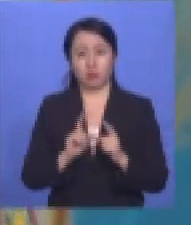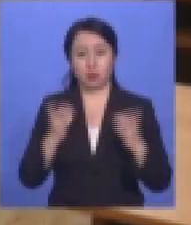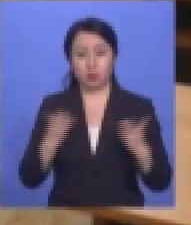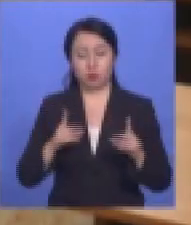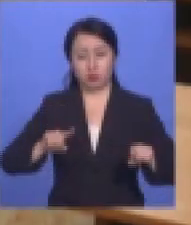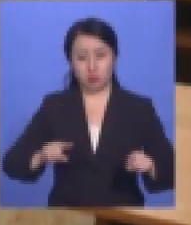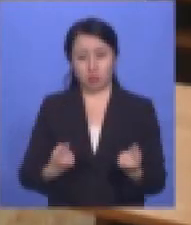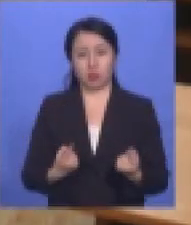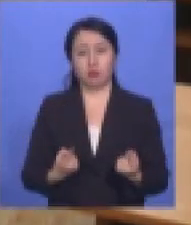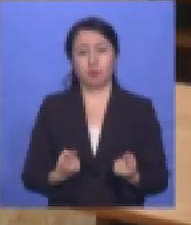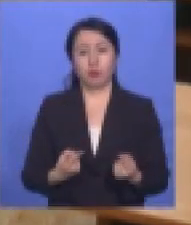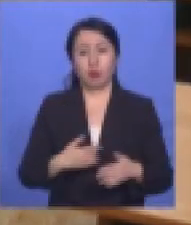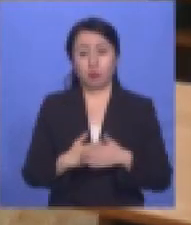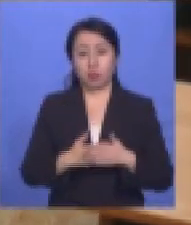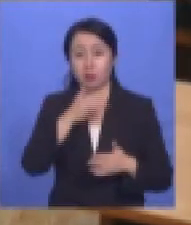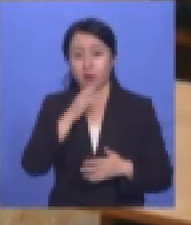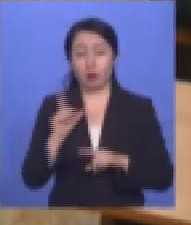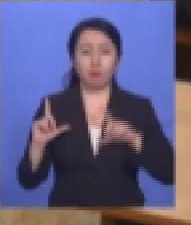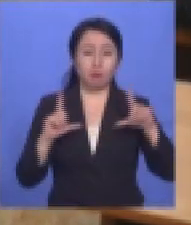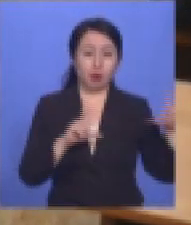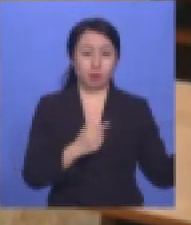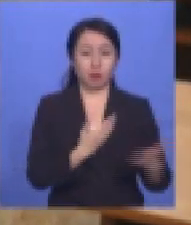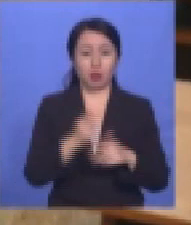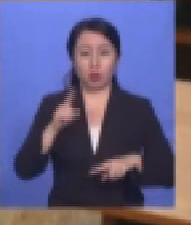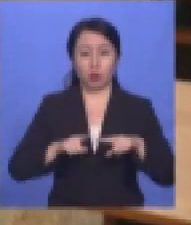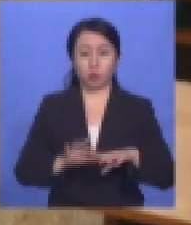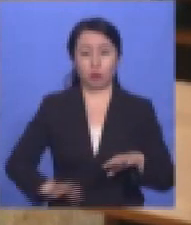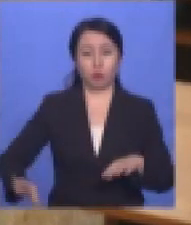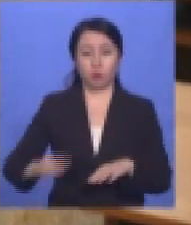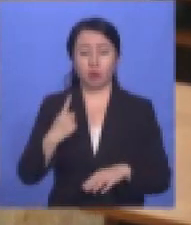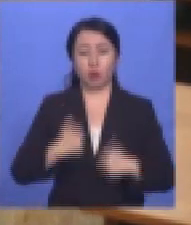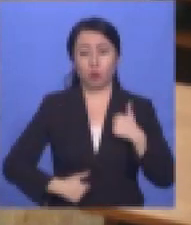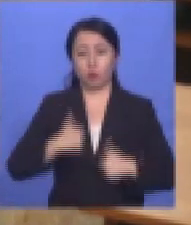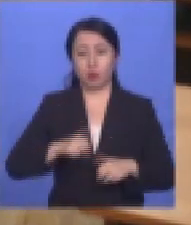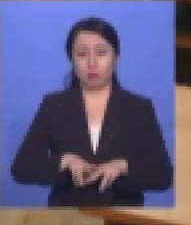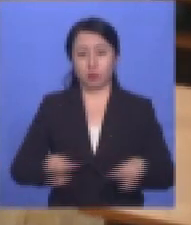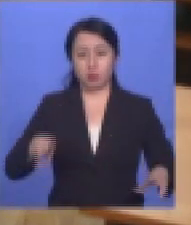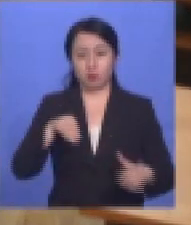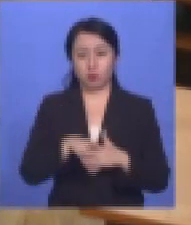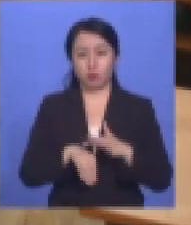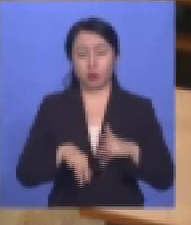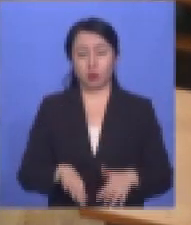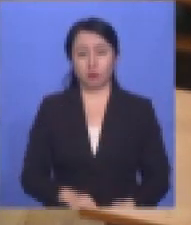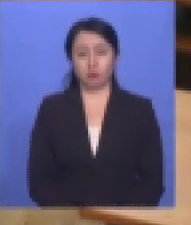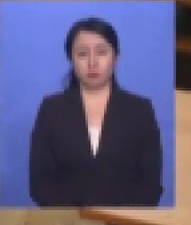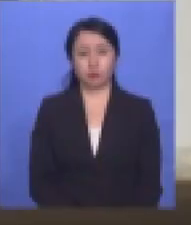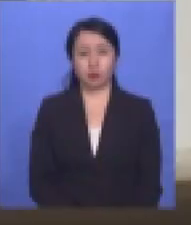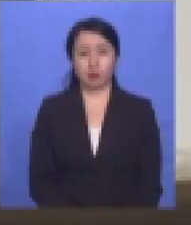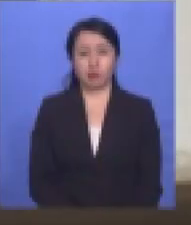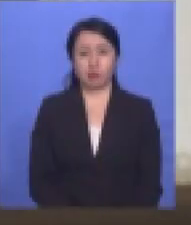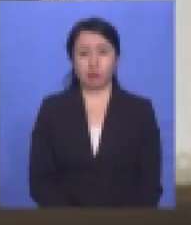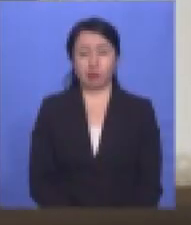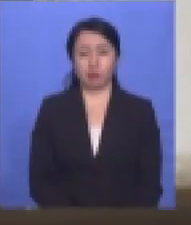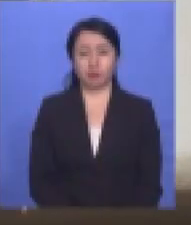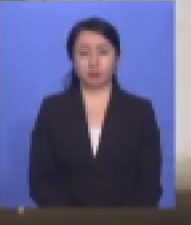его задержать ближайшее время поедет представлять родную область на одноименный конкурс Министерство внутренних дел Илья кудряков при поддержке